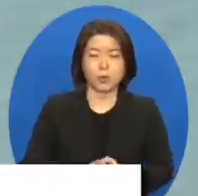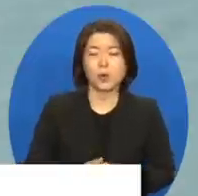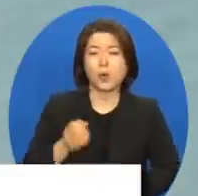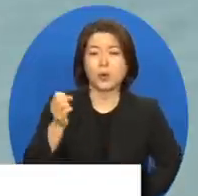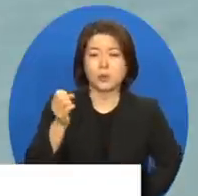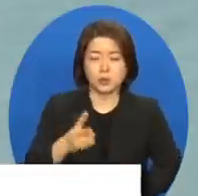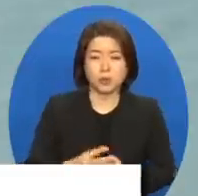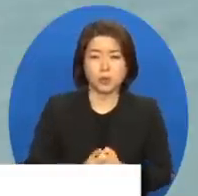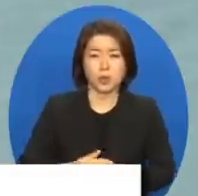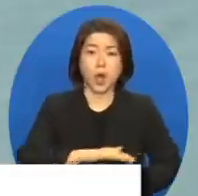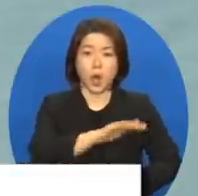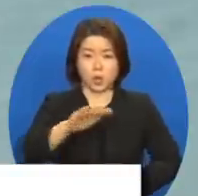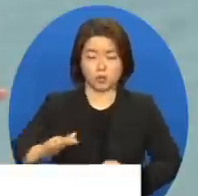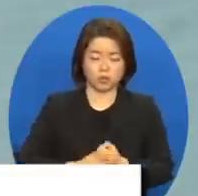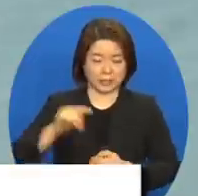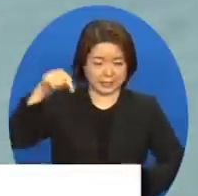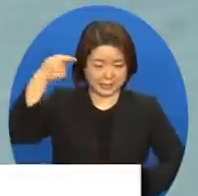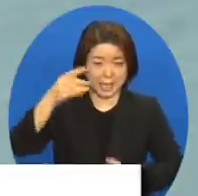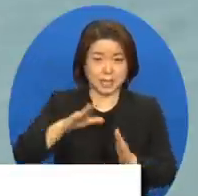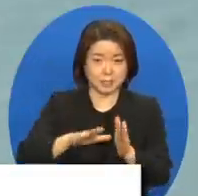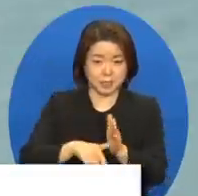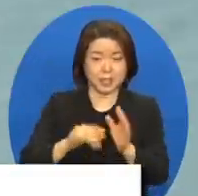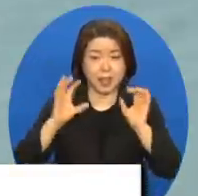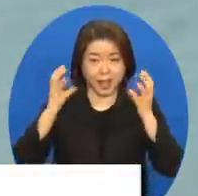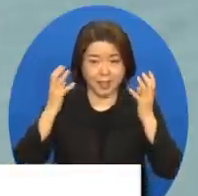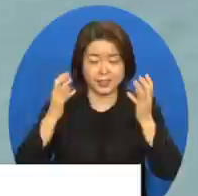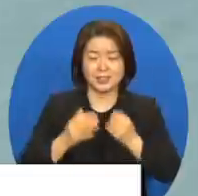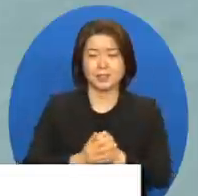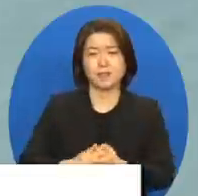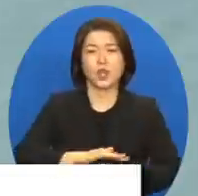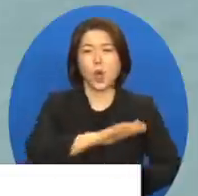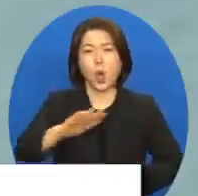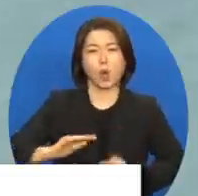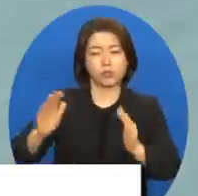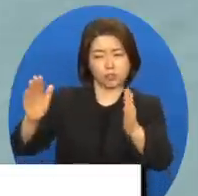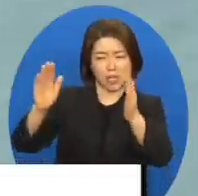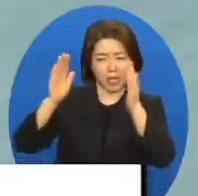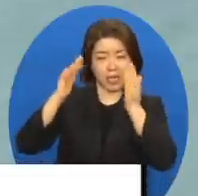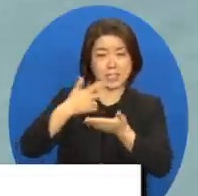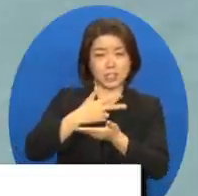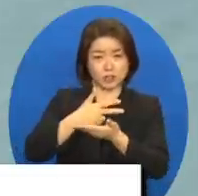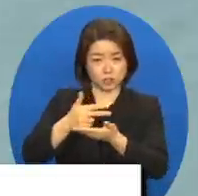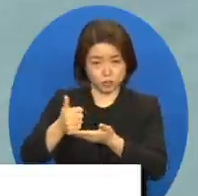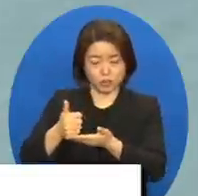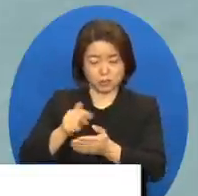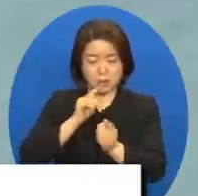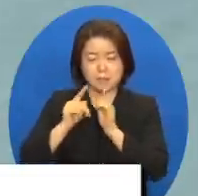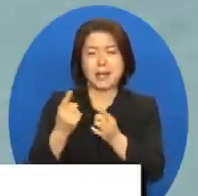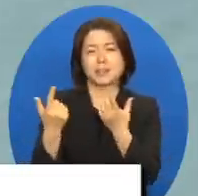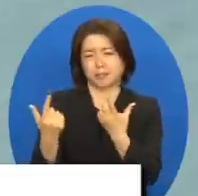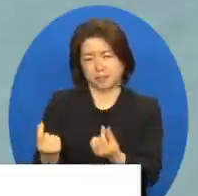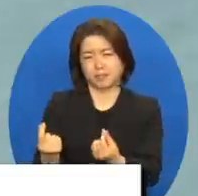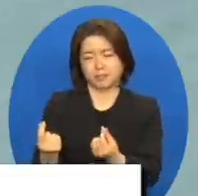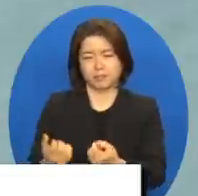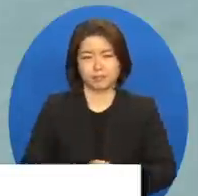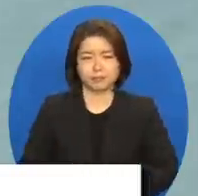그리고 우리 다음 세대 아이들 우리를 향하여 주시는 주님의 말씀이기도